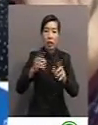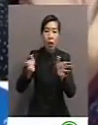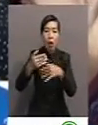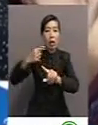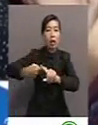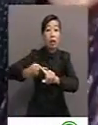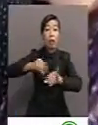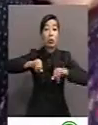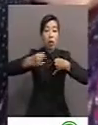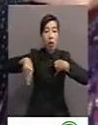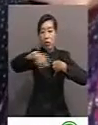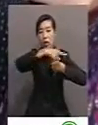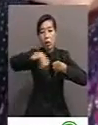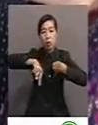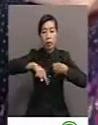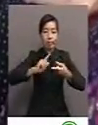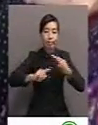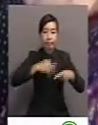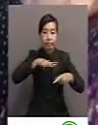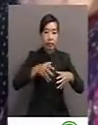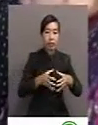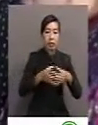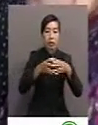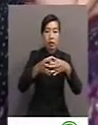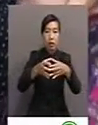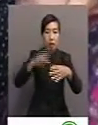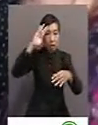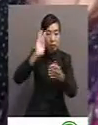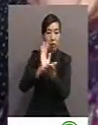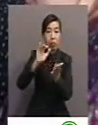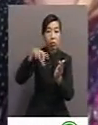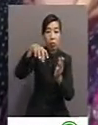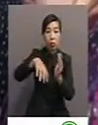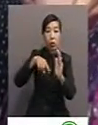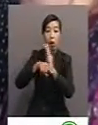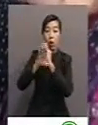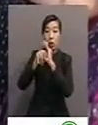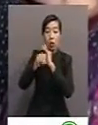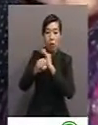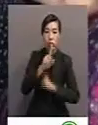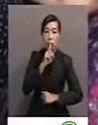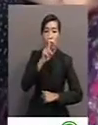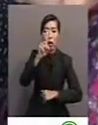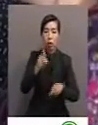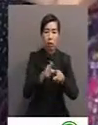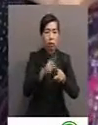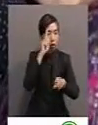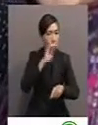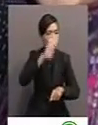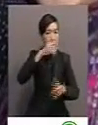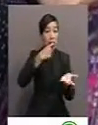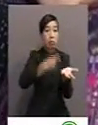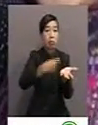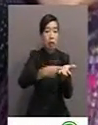คือล่าสุดเข้าไปแจ้งความกับรองผู้กำกับสอบสวนสภ.เมืองระยองหลังจากที่ถูกผู้จัดการภาคบริษัทประกันภัยแห่ง